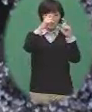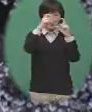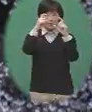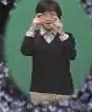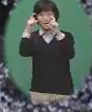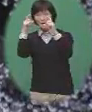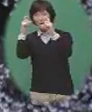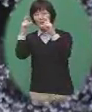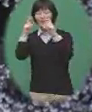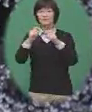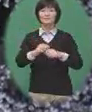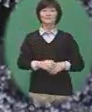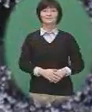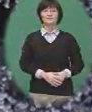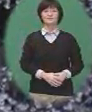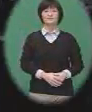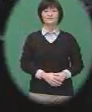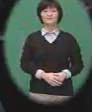ていました。